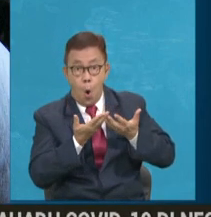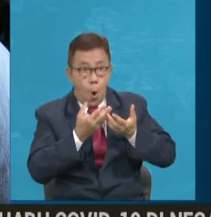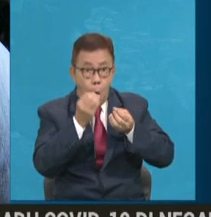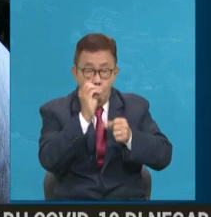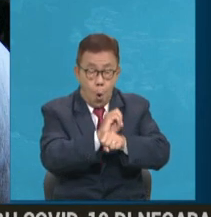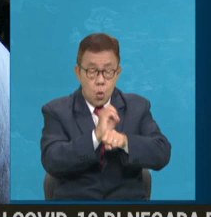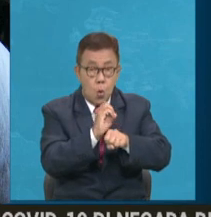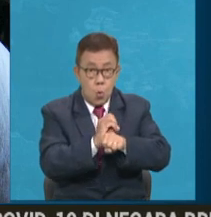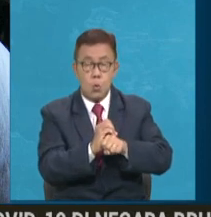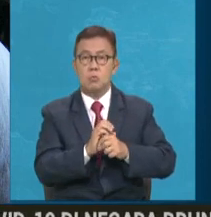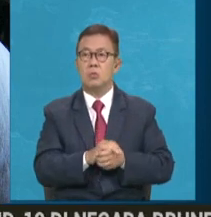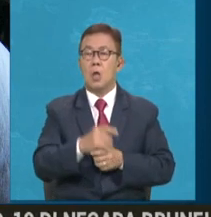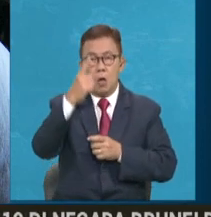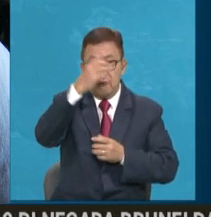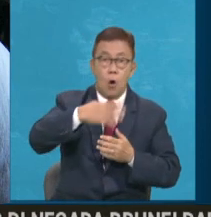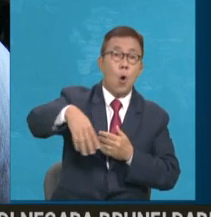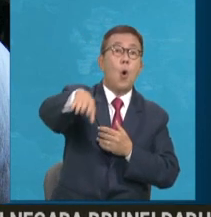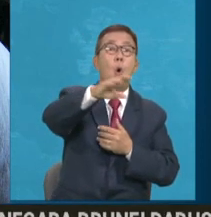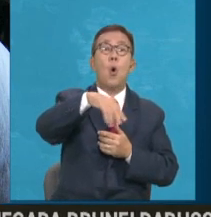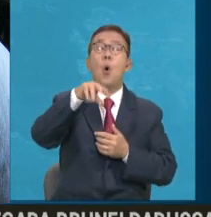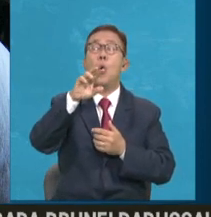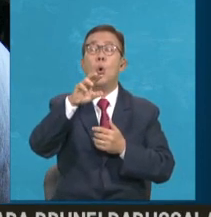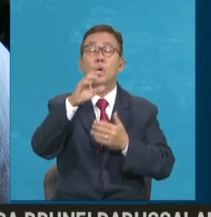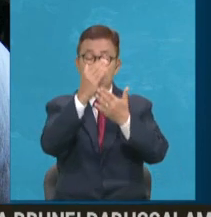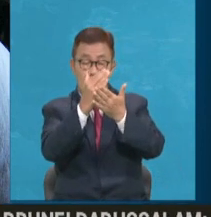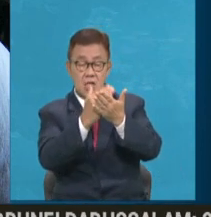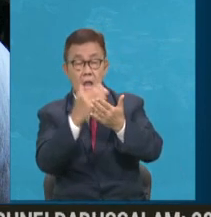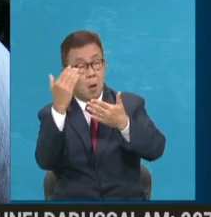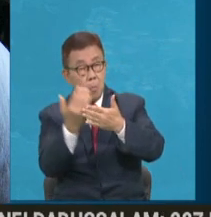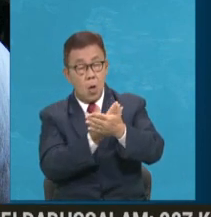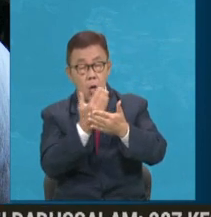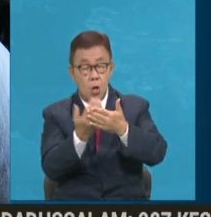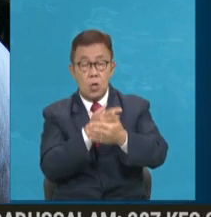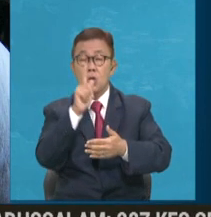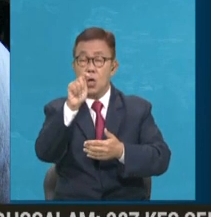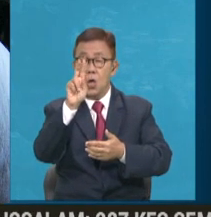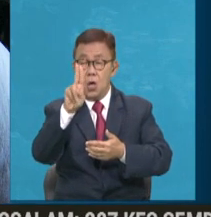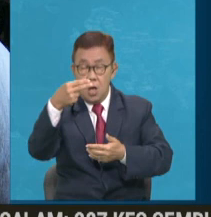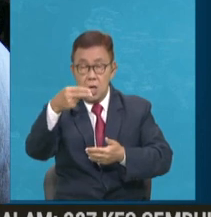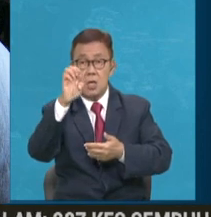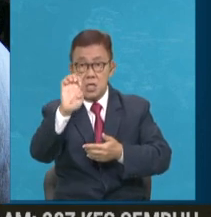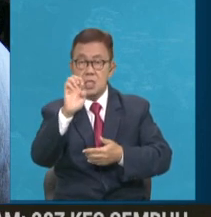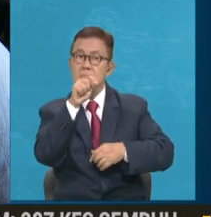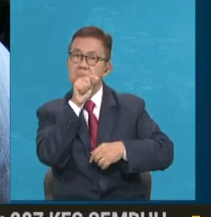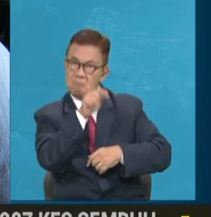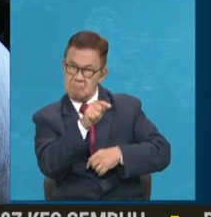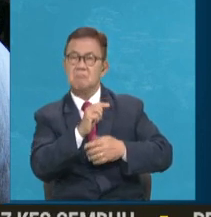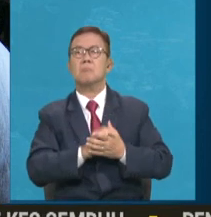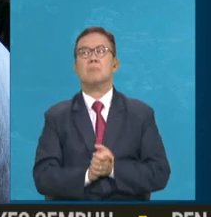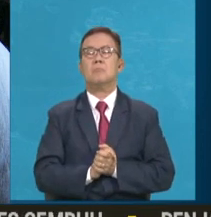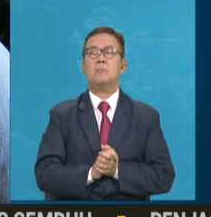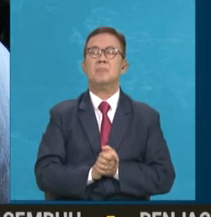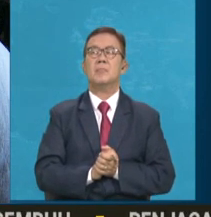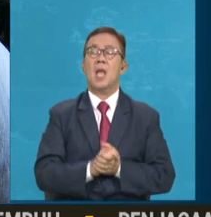penambahan 137 institusi yang baru disnaraikan oleh TNI pada tahun ini yubd juga ingin